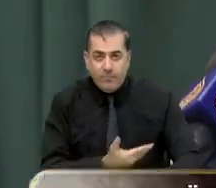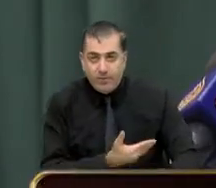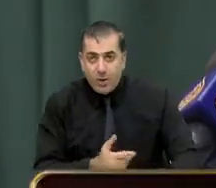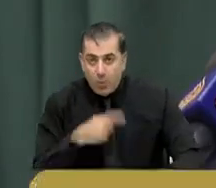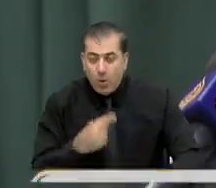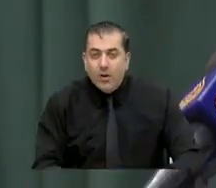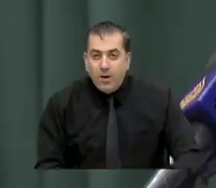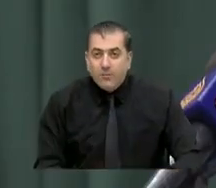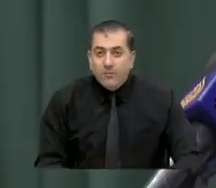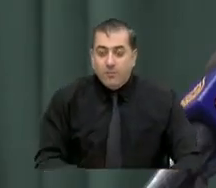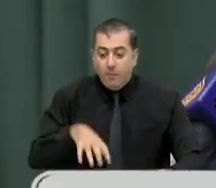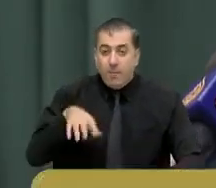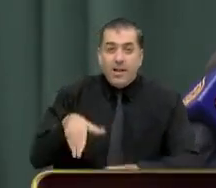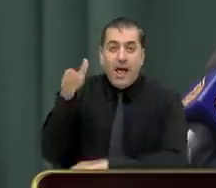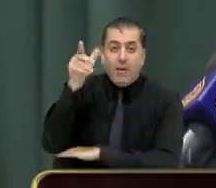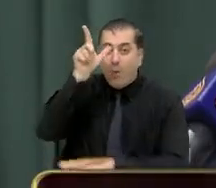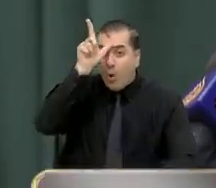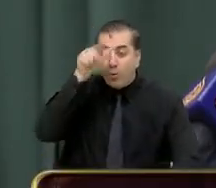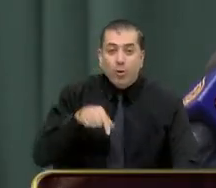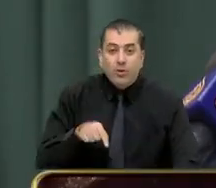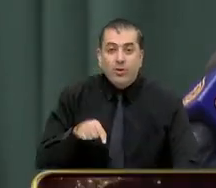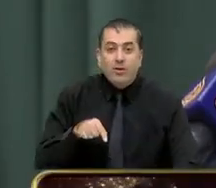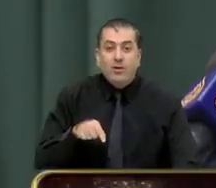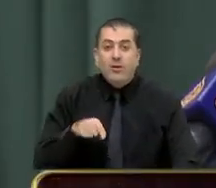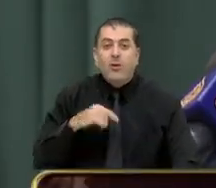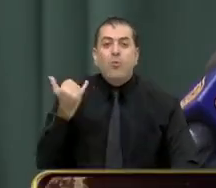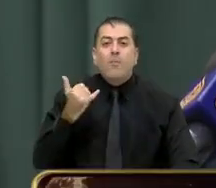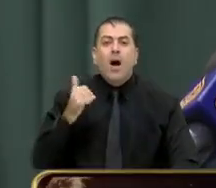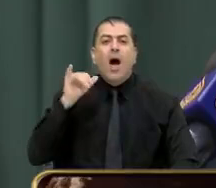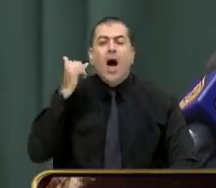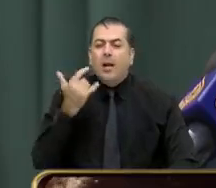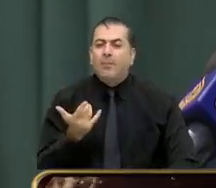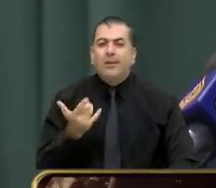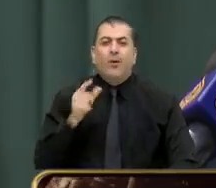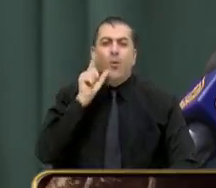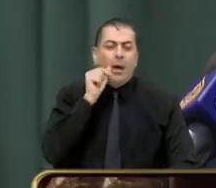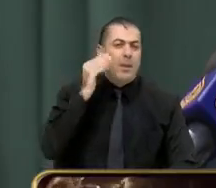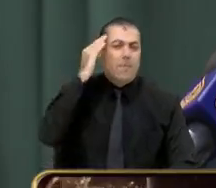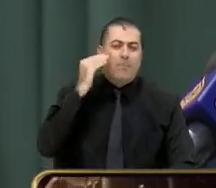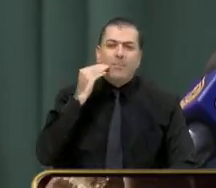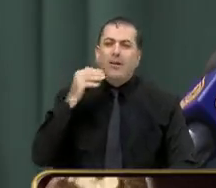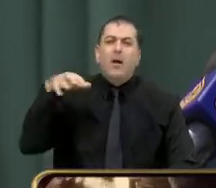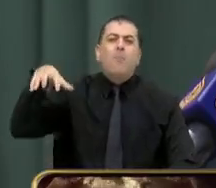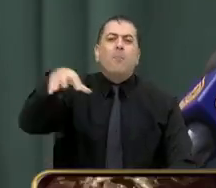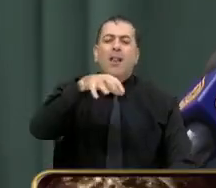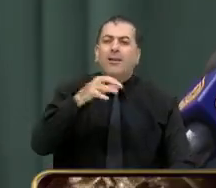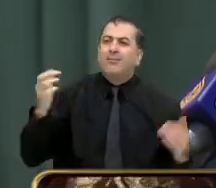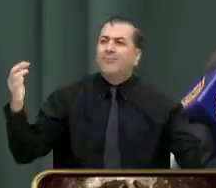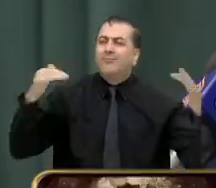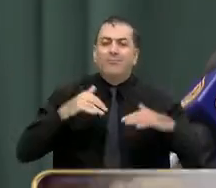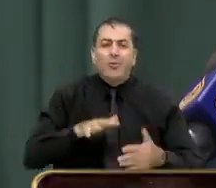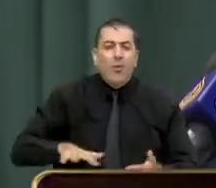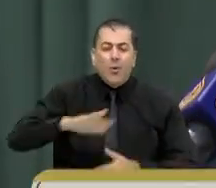واحدا يستظل بأشجارها كل عربي وعربية من أي دولة